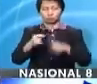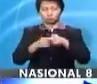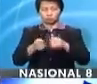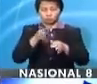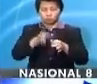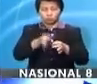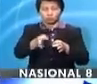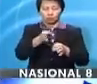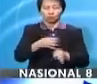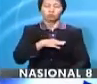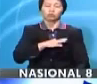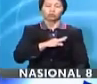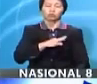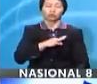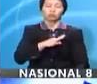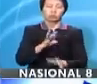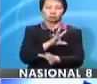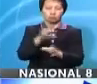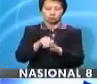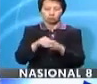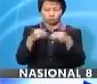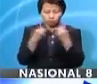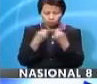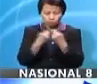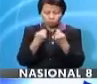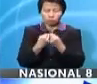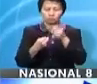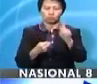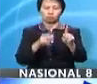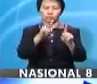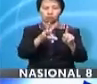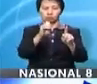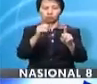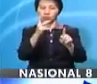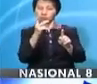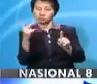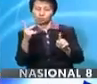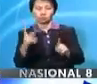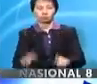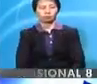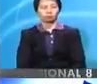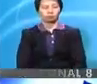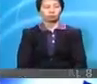tertunggak secara sukarela membabitkan jumlah saman RM120,000.